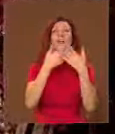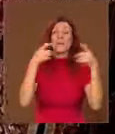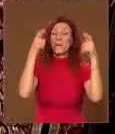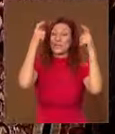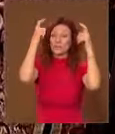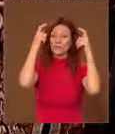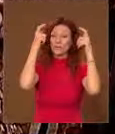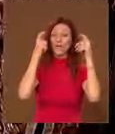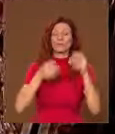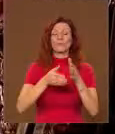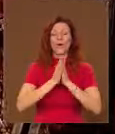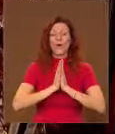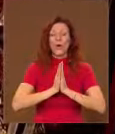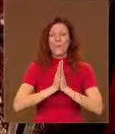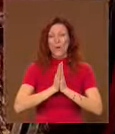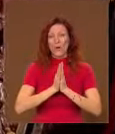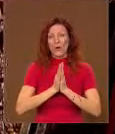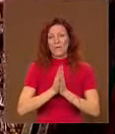ръце, изпросва